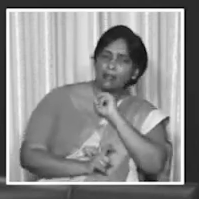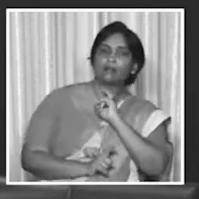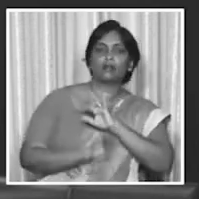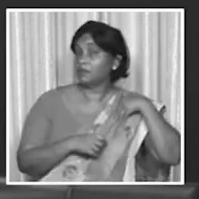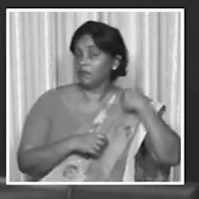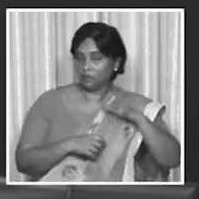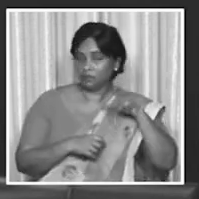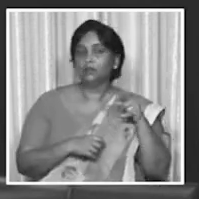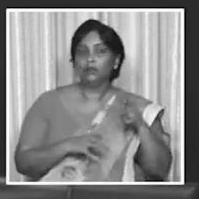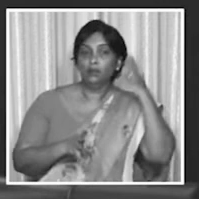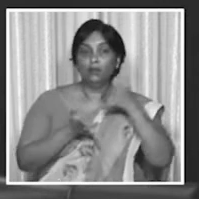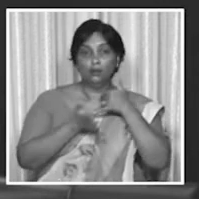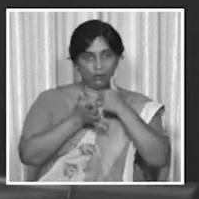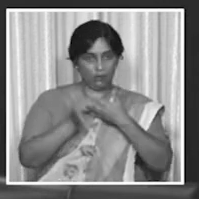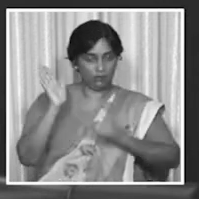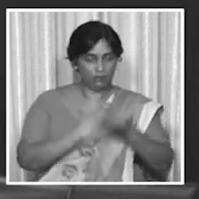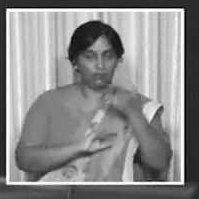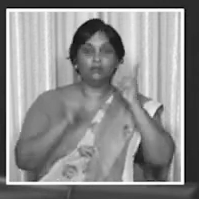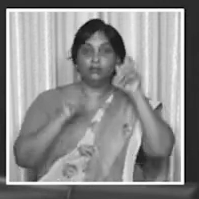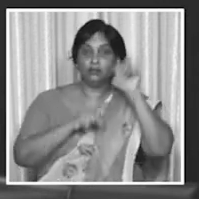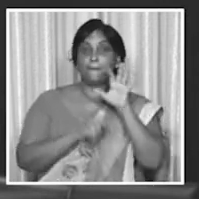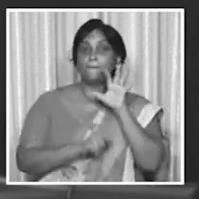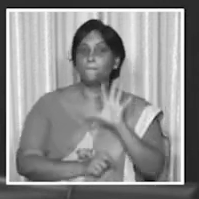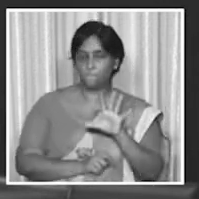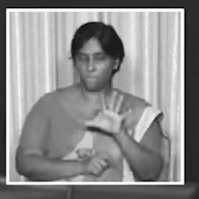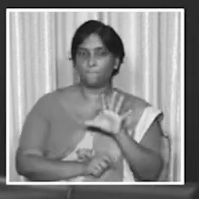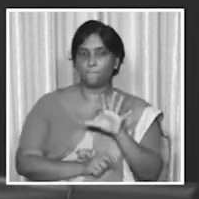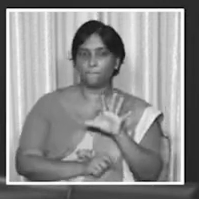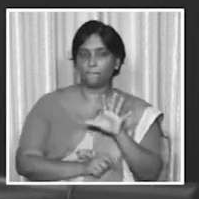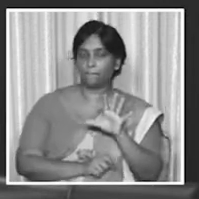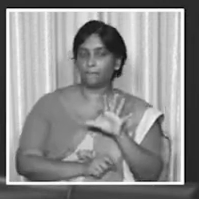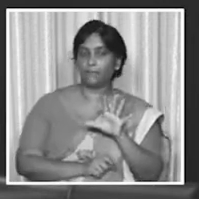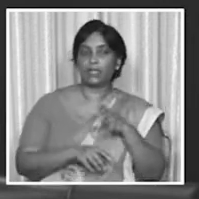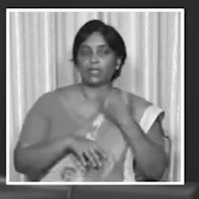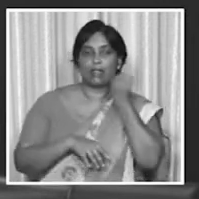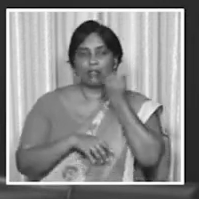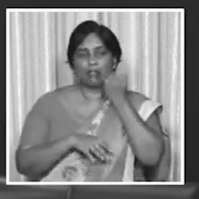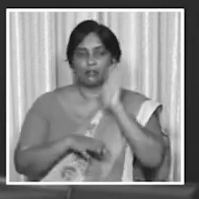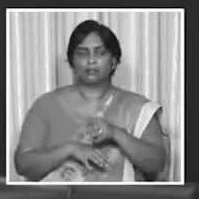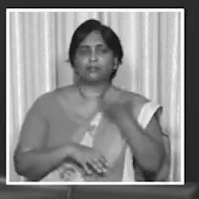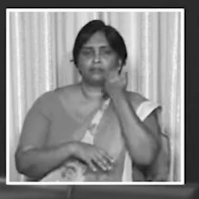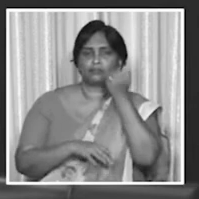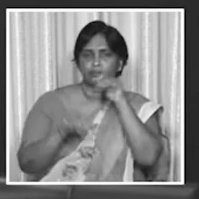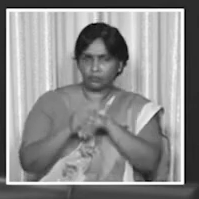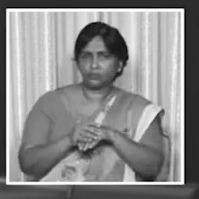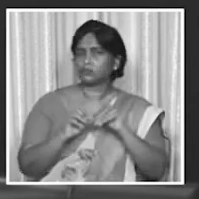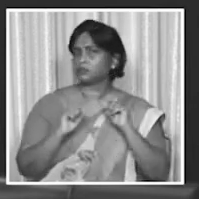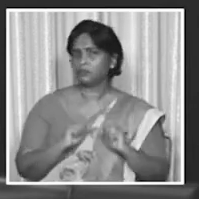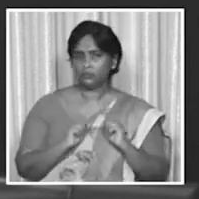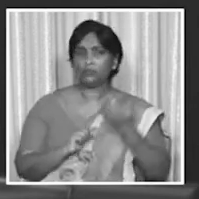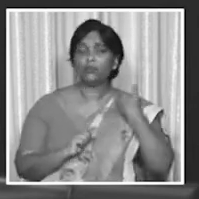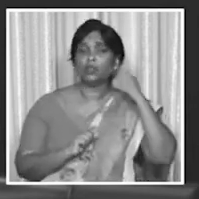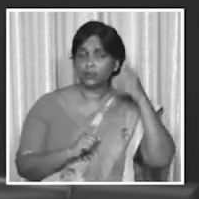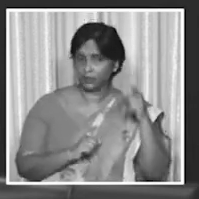සේරම ක්‍රීඩකයෝ ලෝක කුසලානයට යද්දී ක්‍රීඩකයෝ 5 දෙනෙක් පිට්න ආබාධවලට ලක් වෙනවා. මේ ආබාධවලට ලක් වෙන්නේ ඇයි?